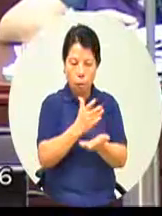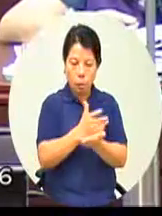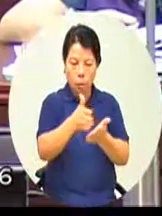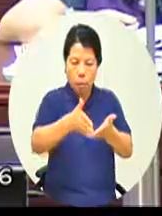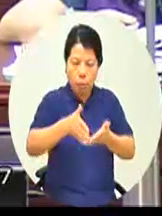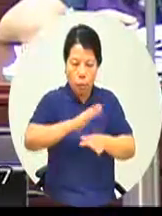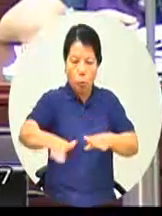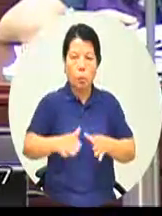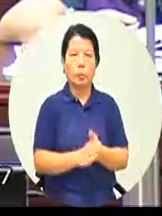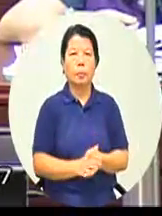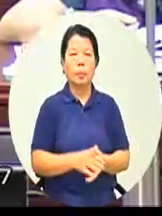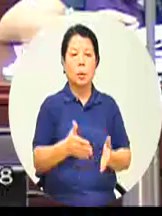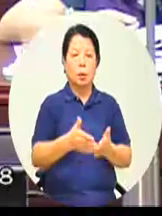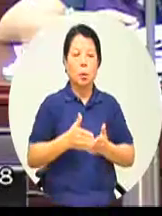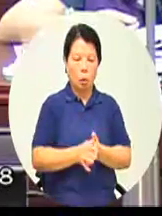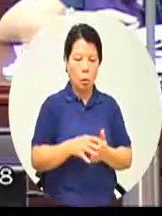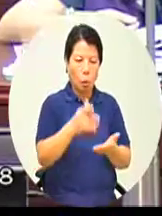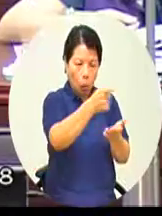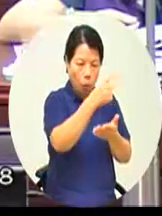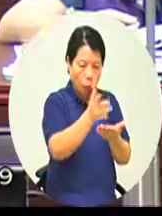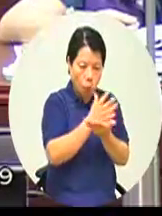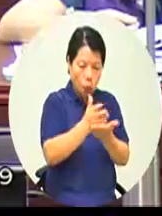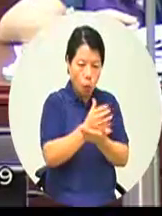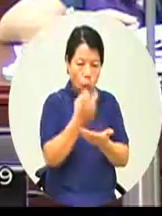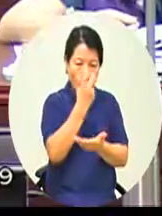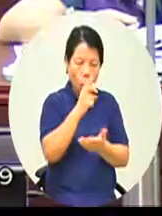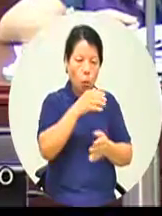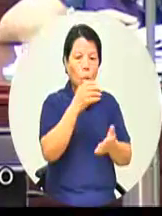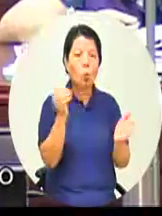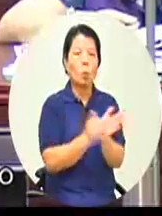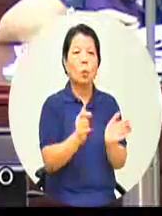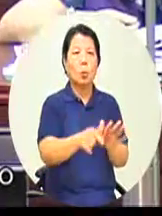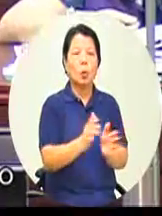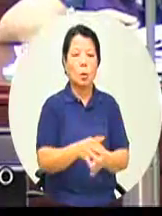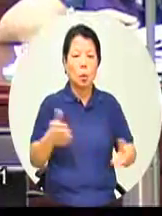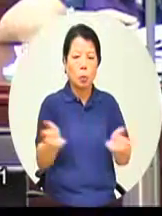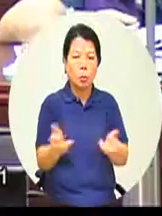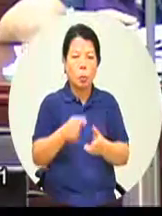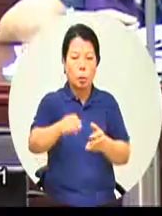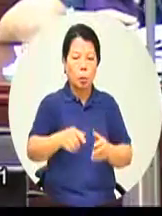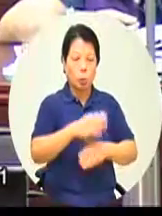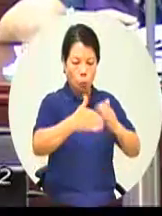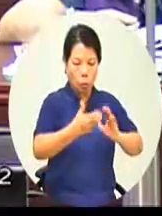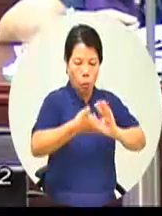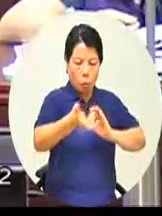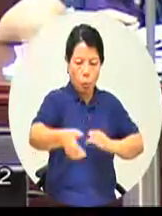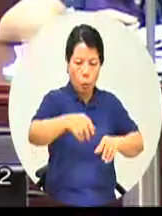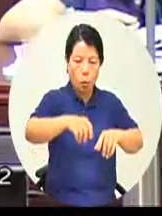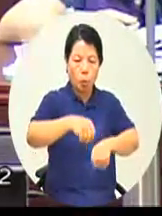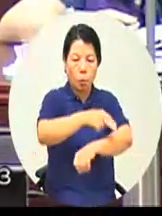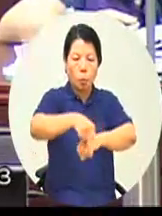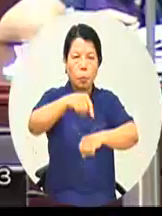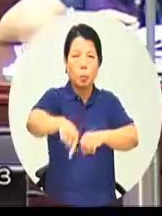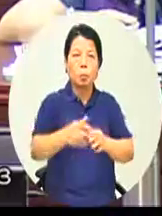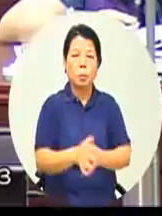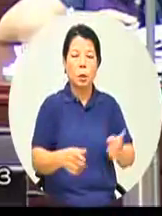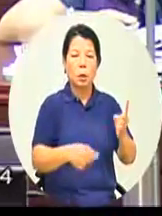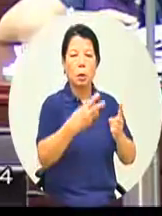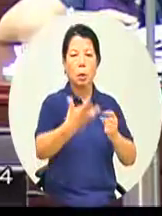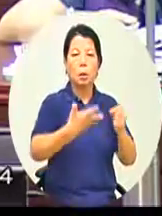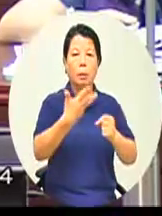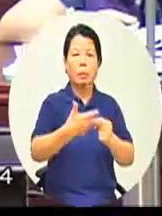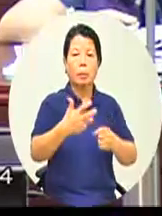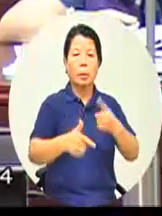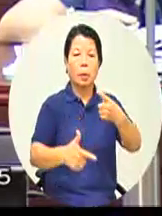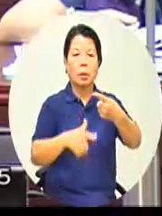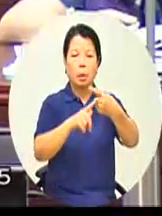10月26号，那我们照审查完毕以后的这个整个新建跟迁校的规划。意思就是说，